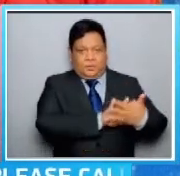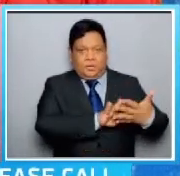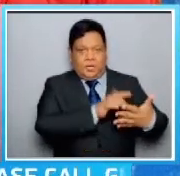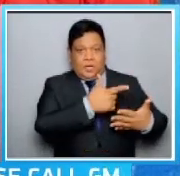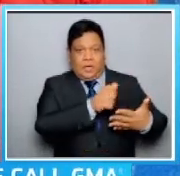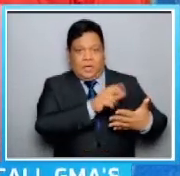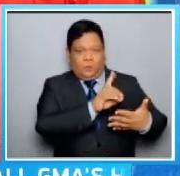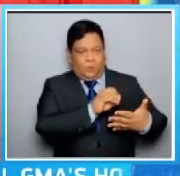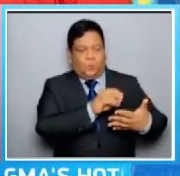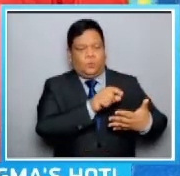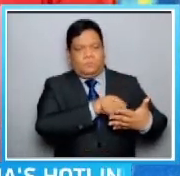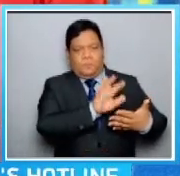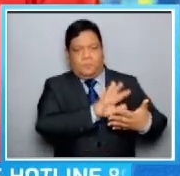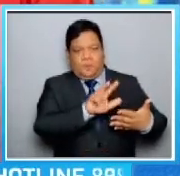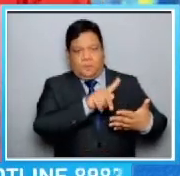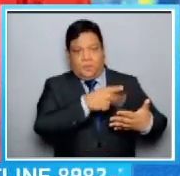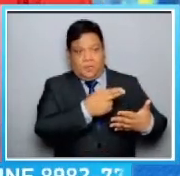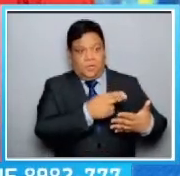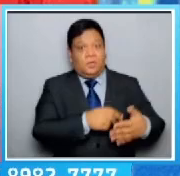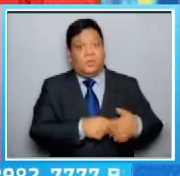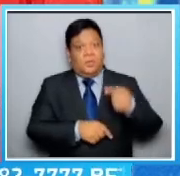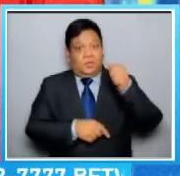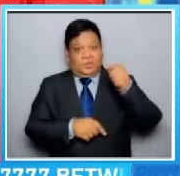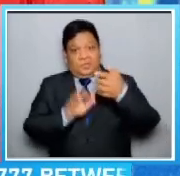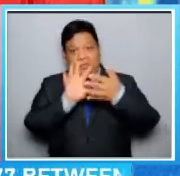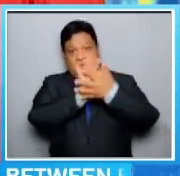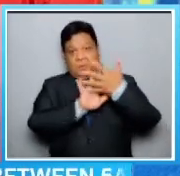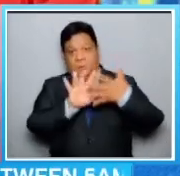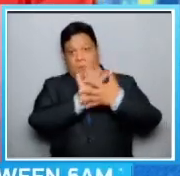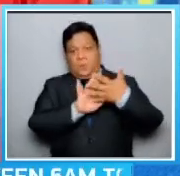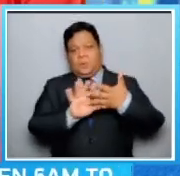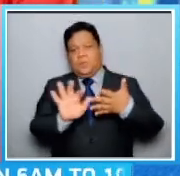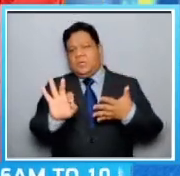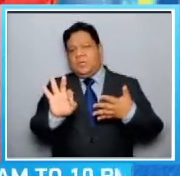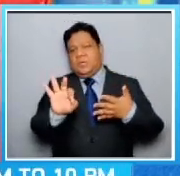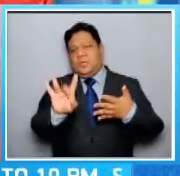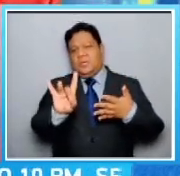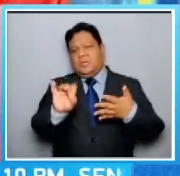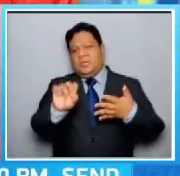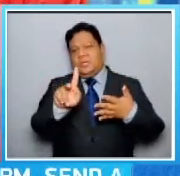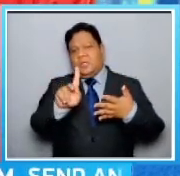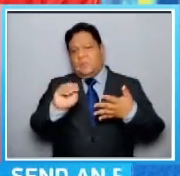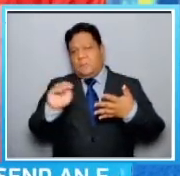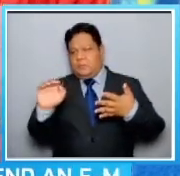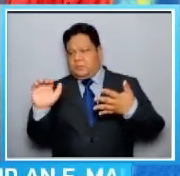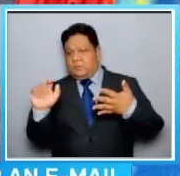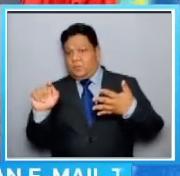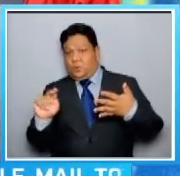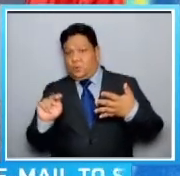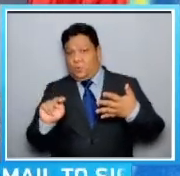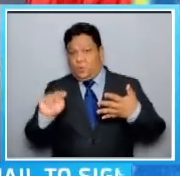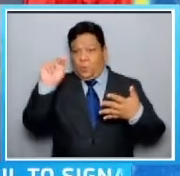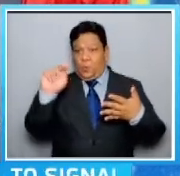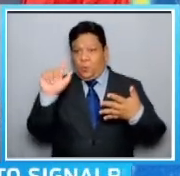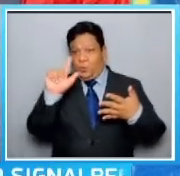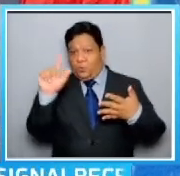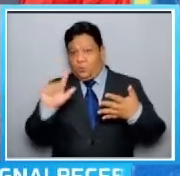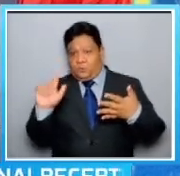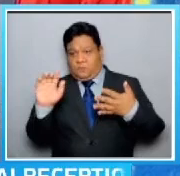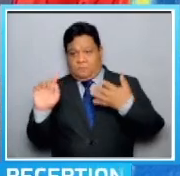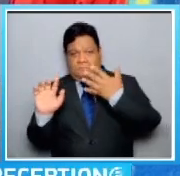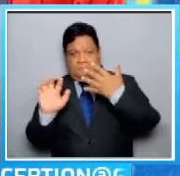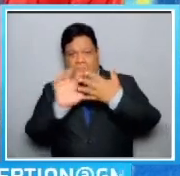super typhoon, mas malapit siya 980 kilometers northeast ng extreme Northern Luzon. Ang kanyang